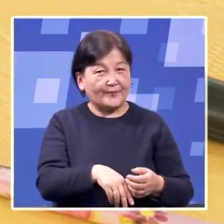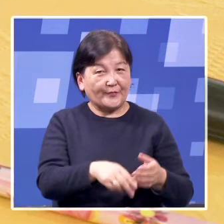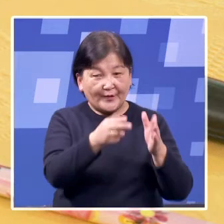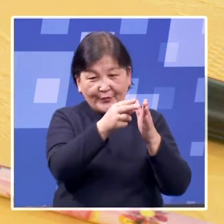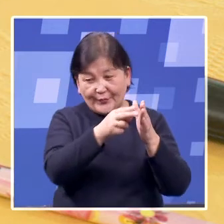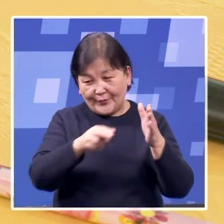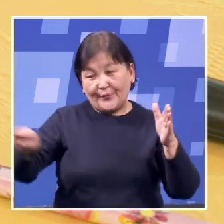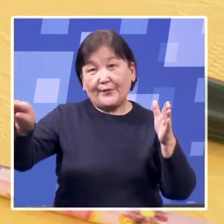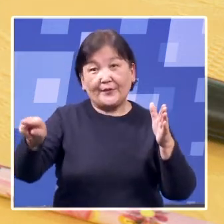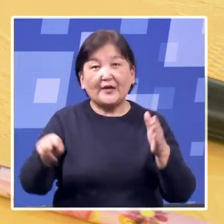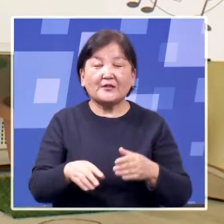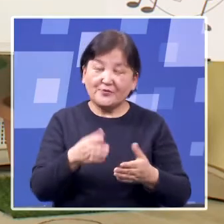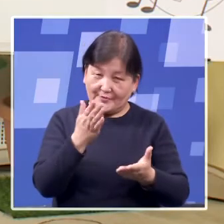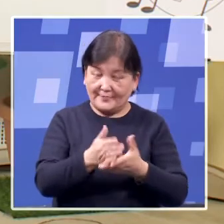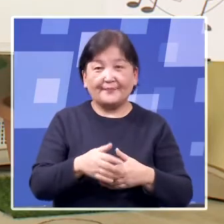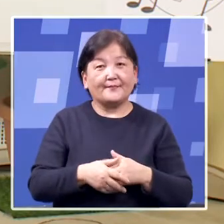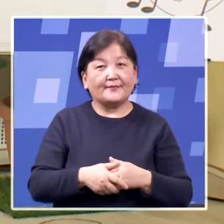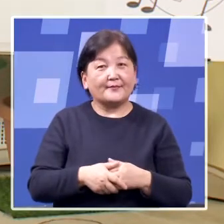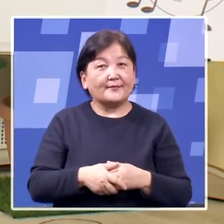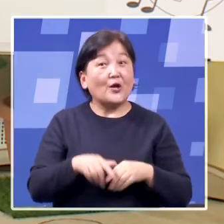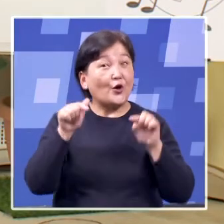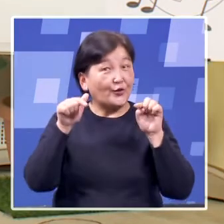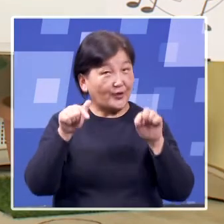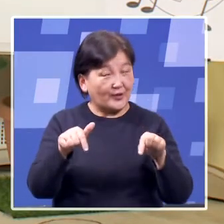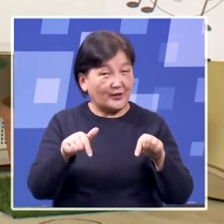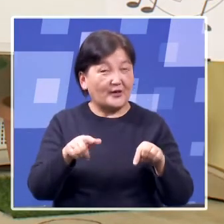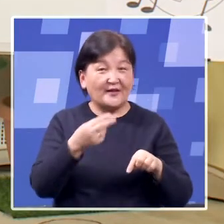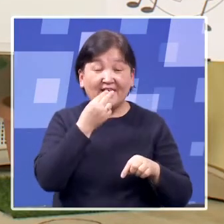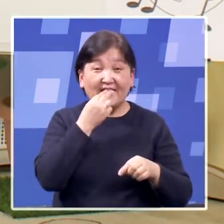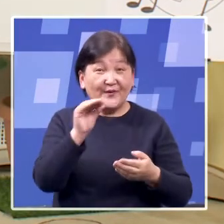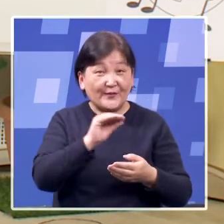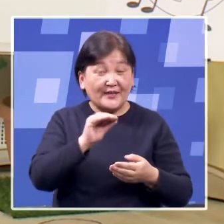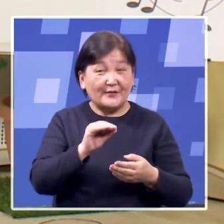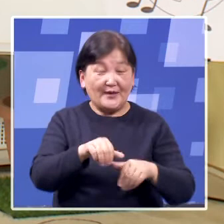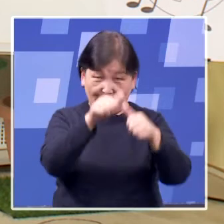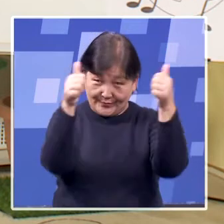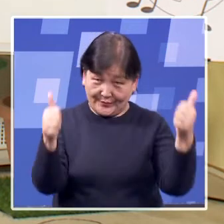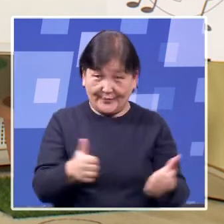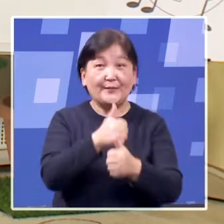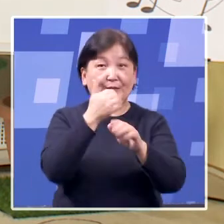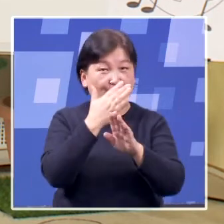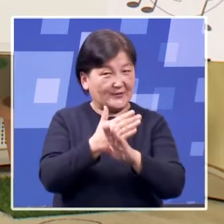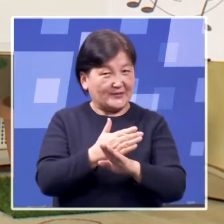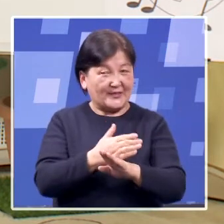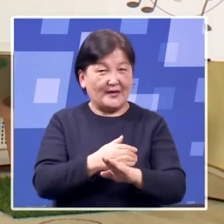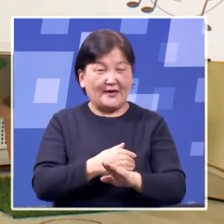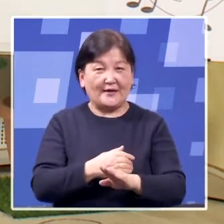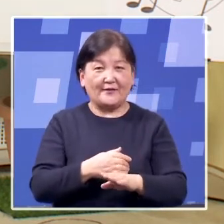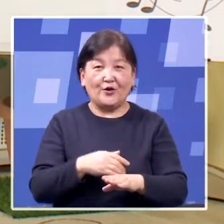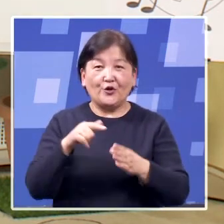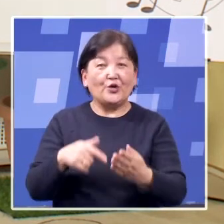зураарай. За ингээд хулганд маань бас бэлэн боллоо тийм үү? За зурж дууссан бол